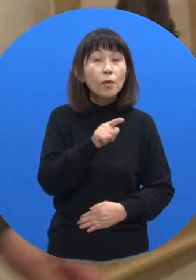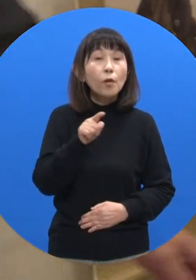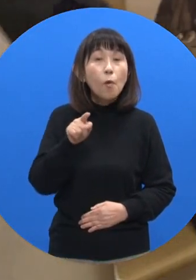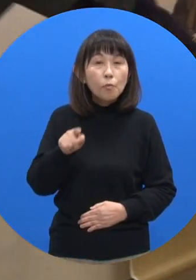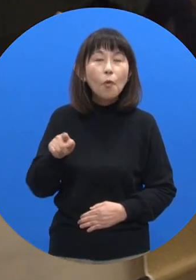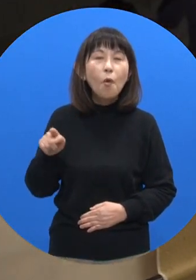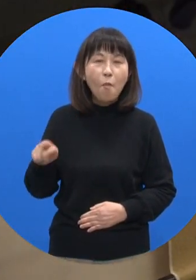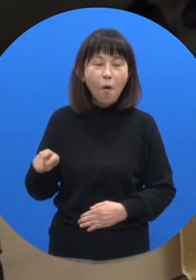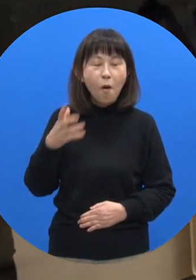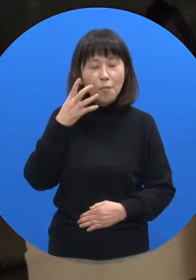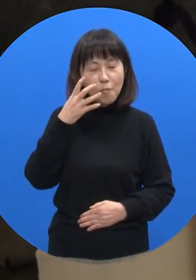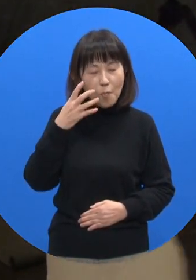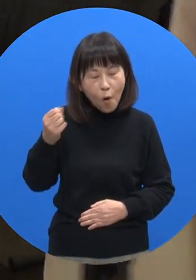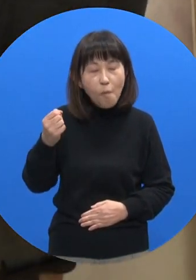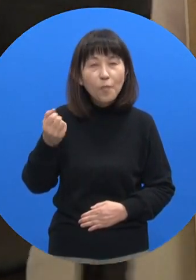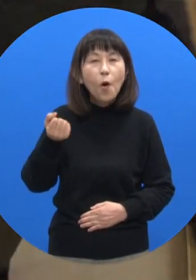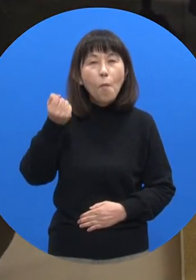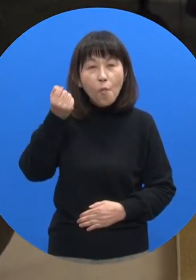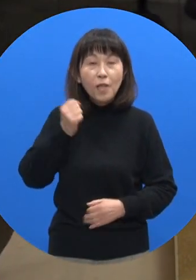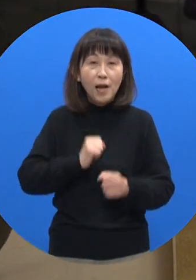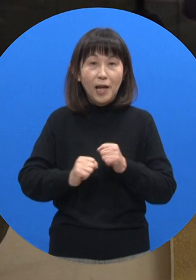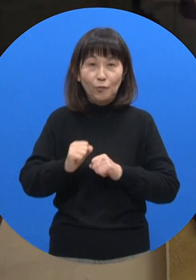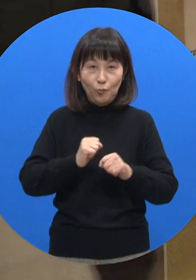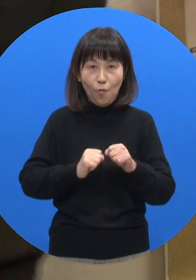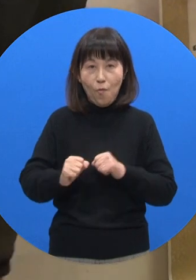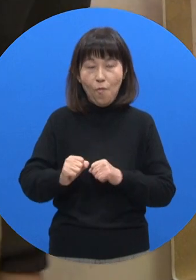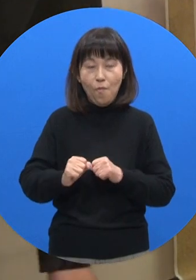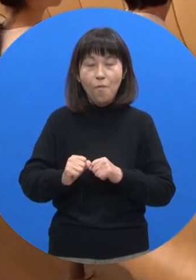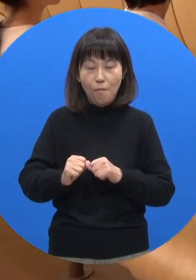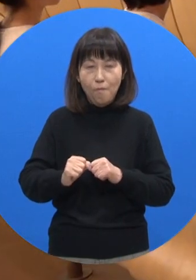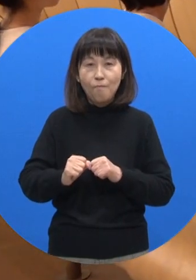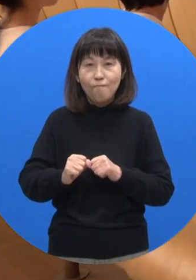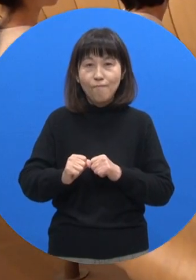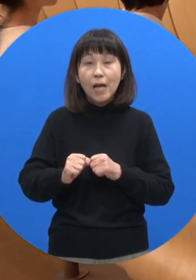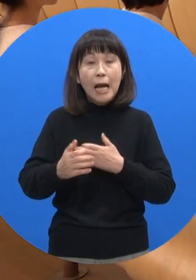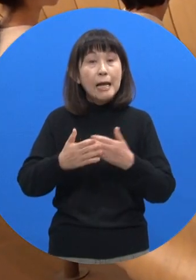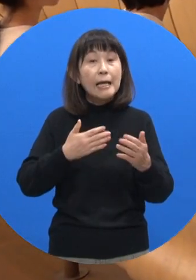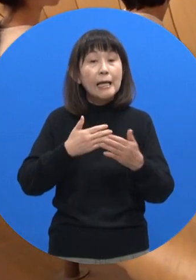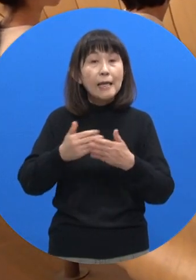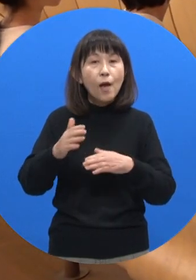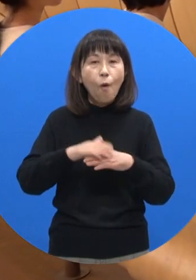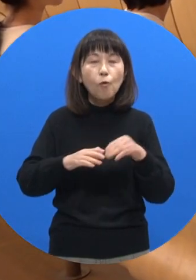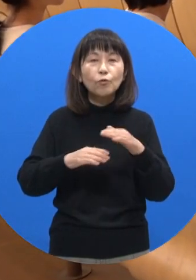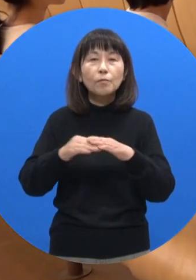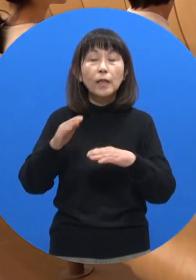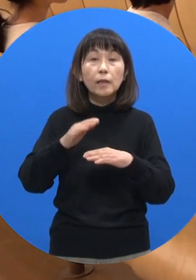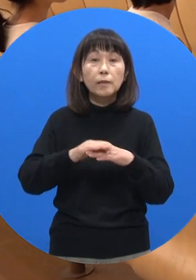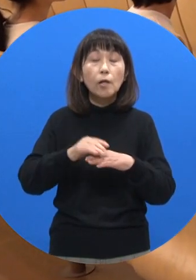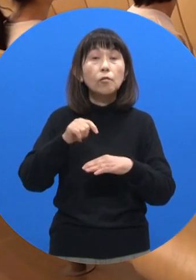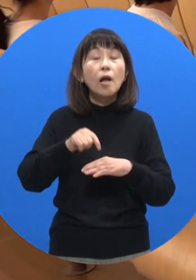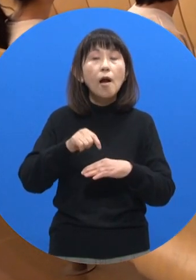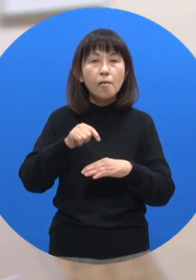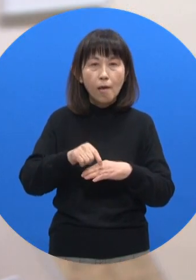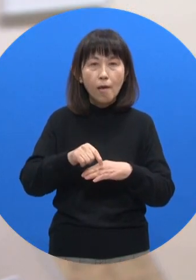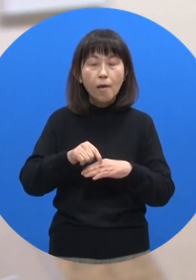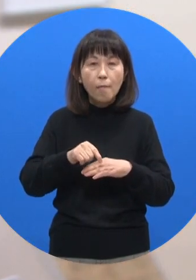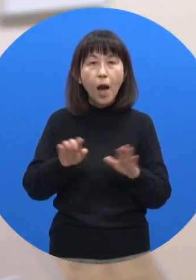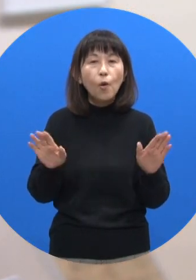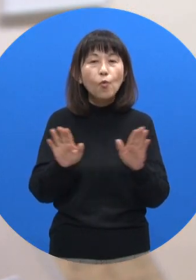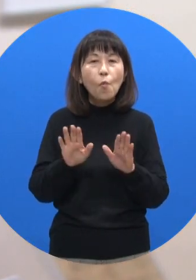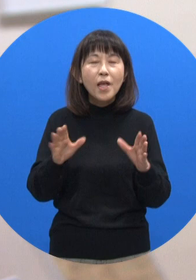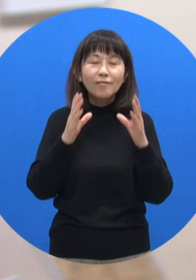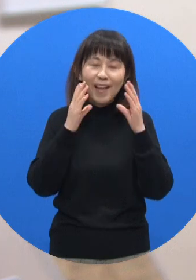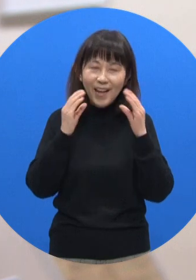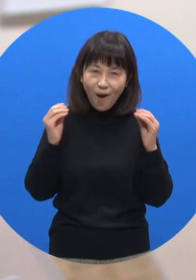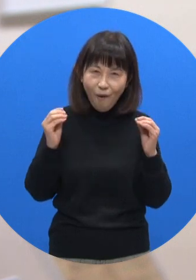ね、やはり3校ともすごくこう意識が高く取り組んでいるなというのはありました。ただですね、こうどんどんとこう経験を重ねていく中で、子どもたちの